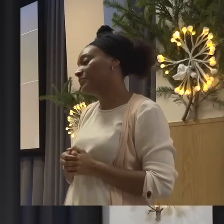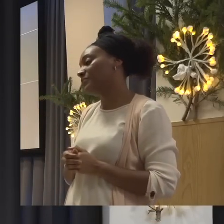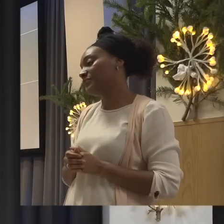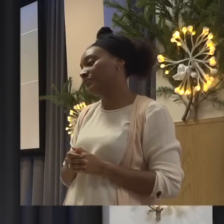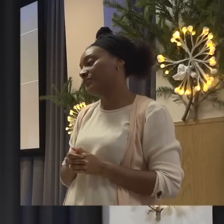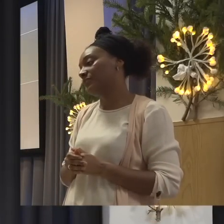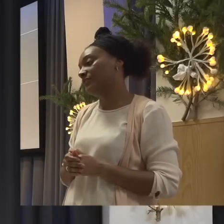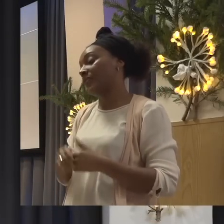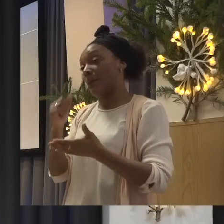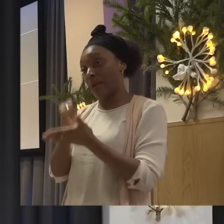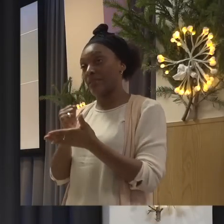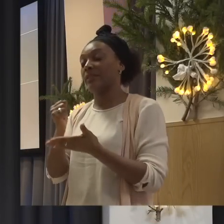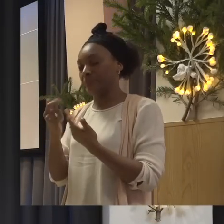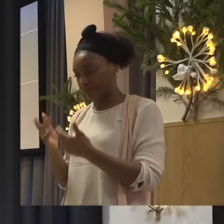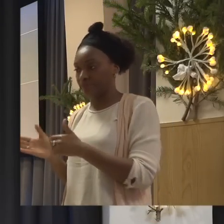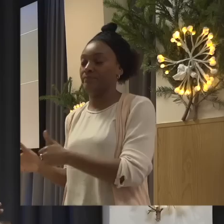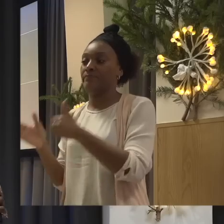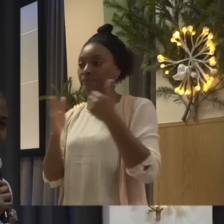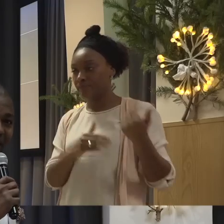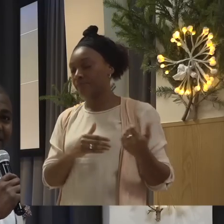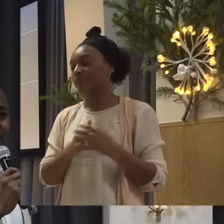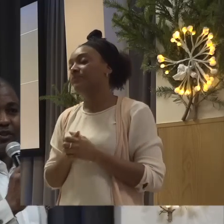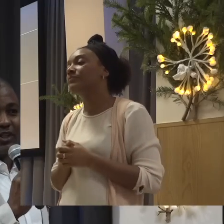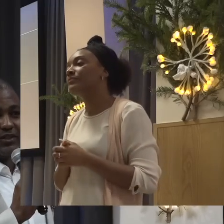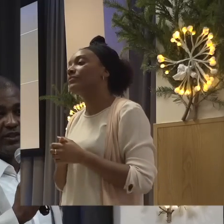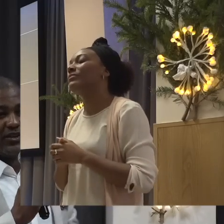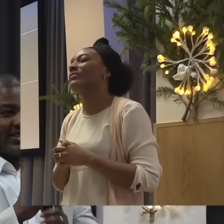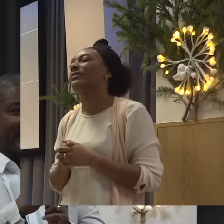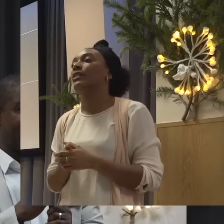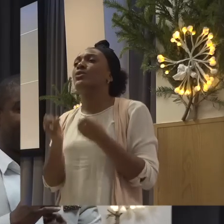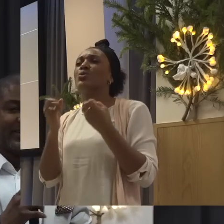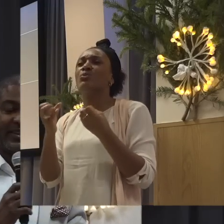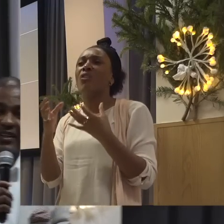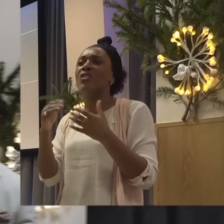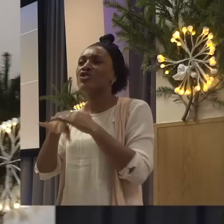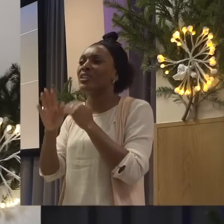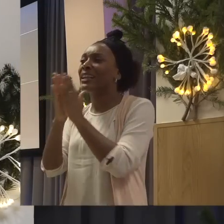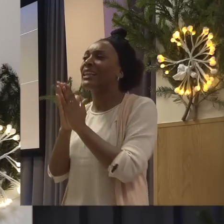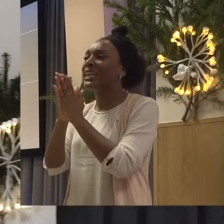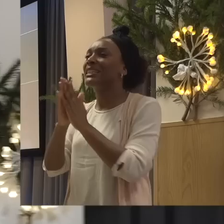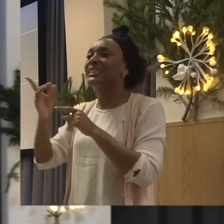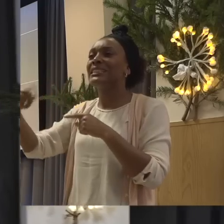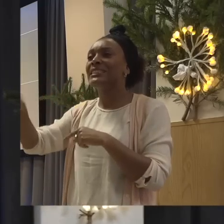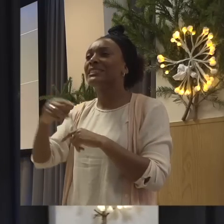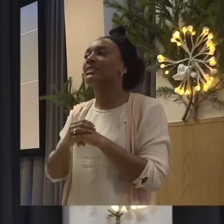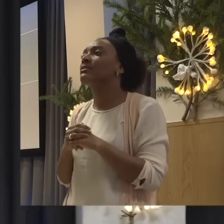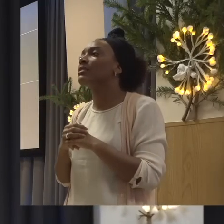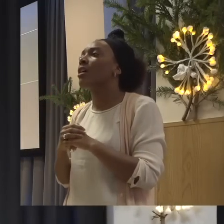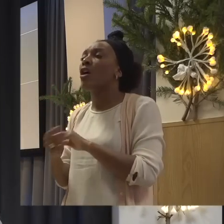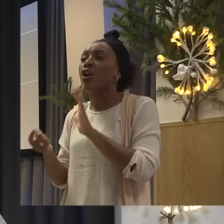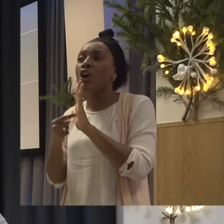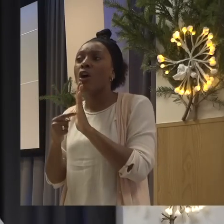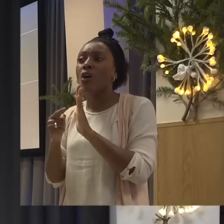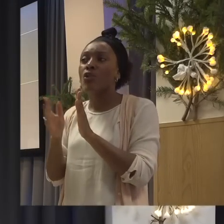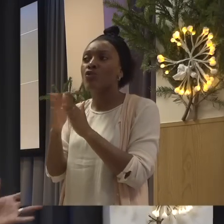Très souvent, il y a un mot, il y a une phrase que j'entends dans les églises. Quand on pose la question à un